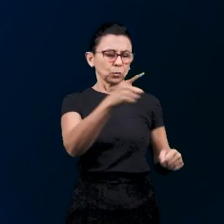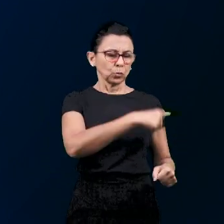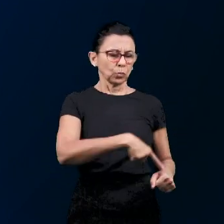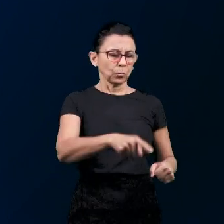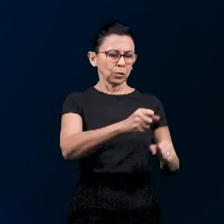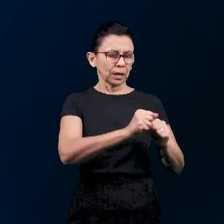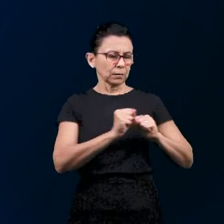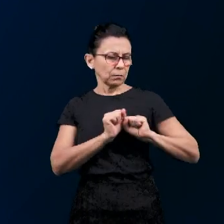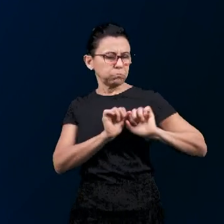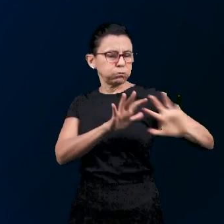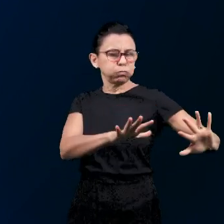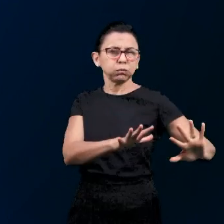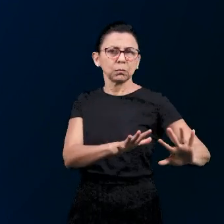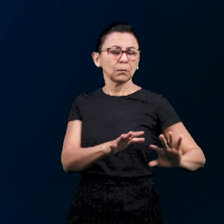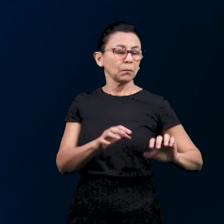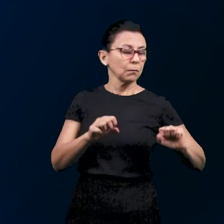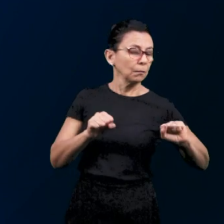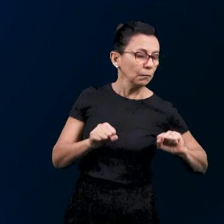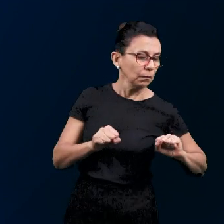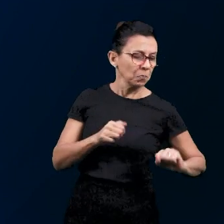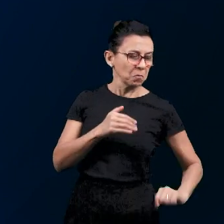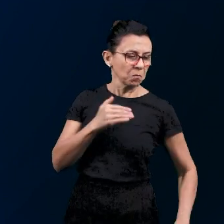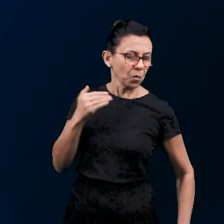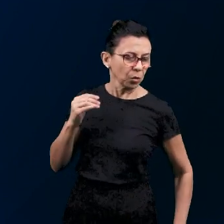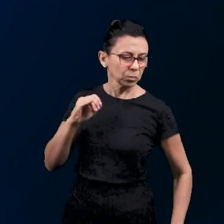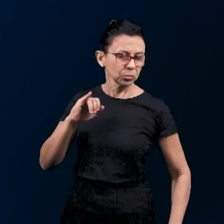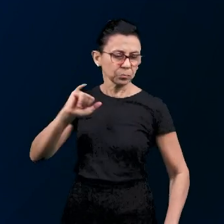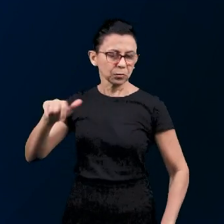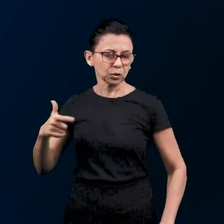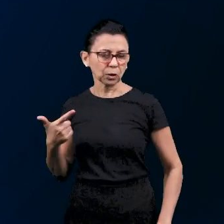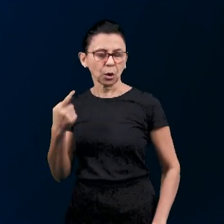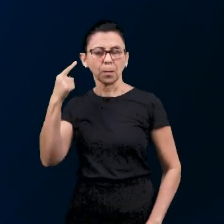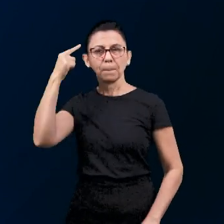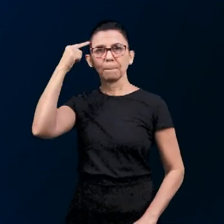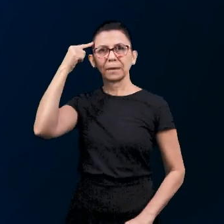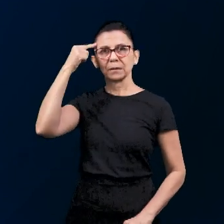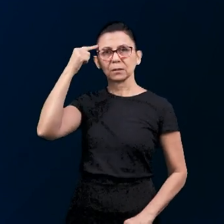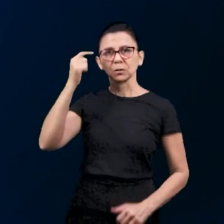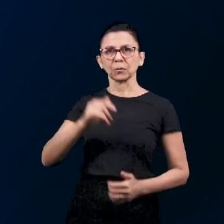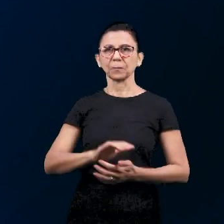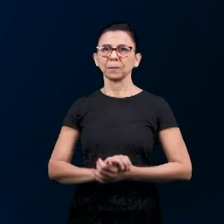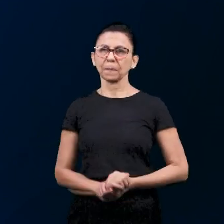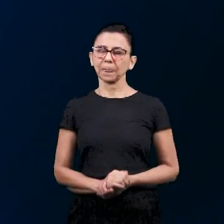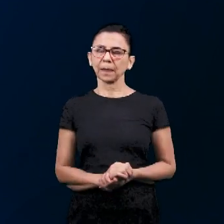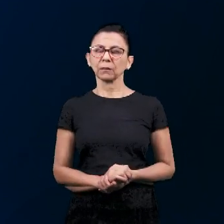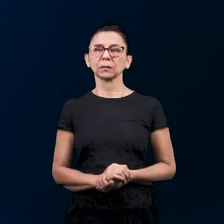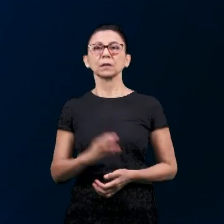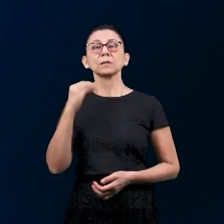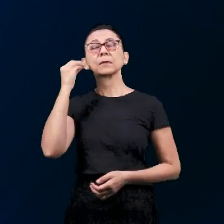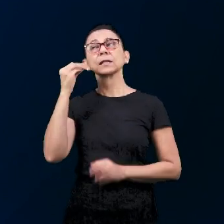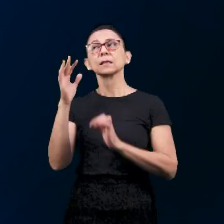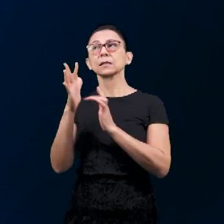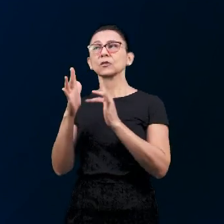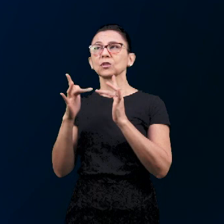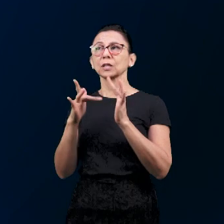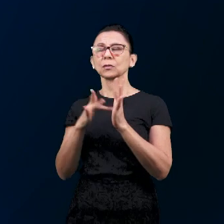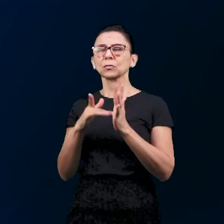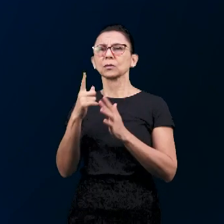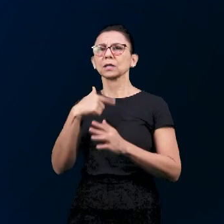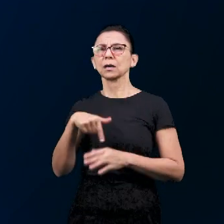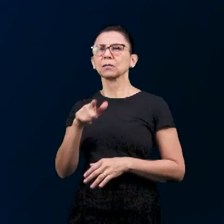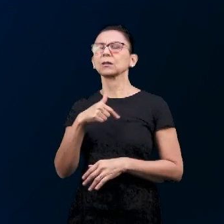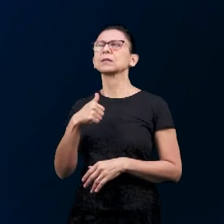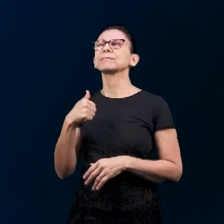l'ont considéré mort devant le père Jacob. L'expérience avec le Sauveur, du péché avec le Sauveur, c'est la reconnaissance de son péché,